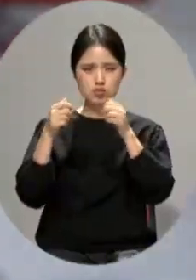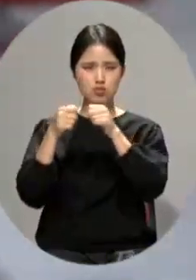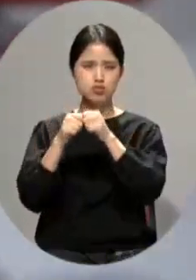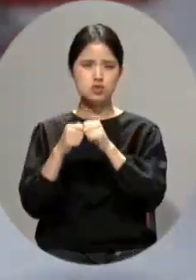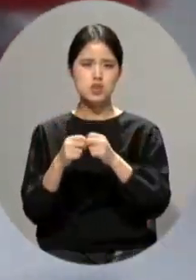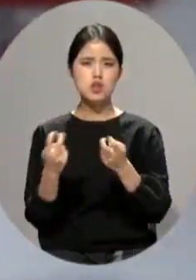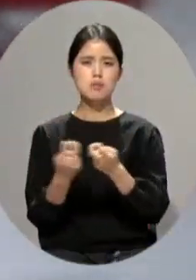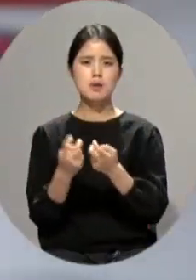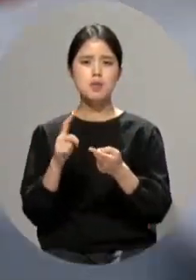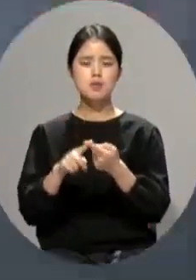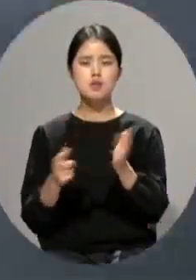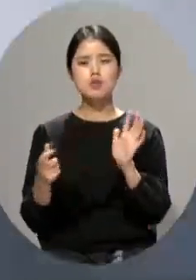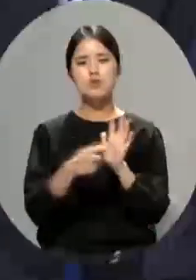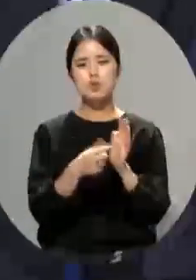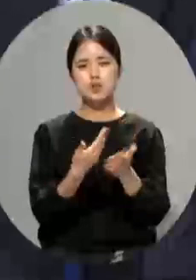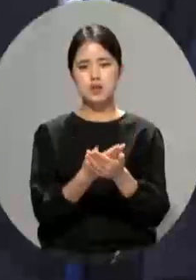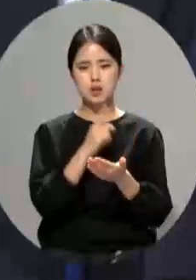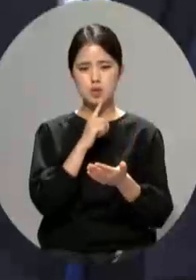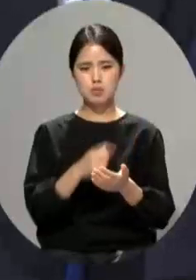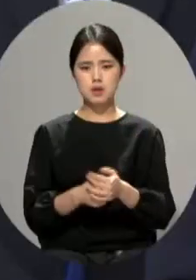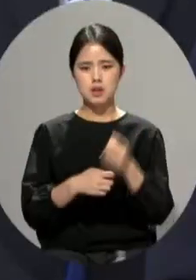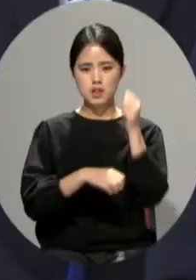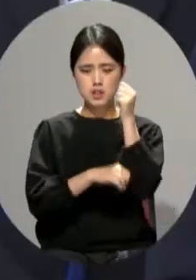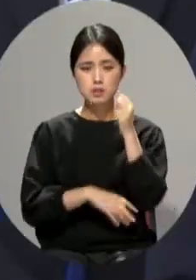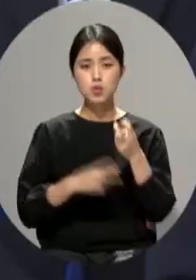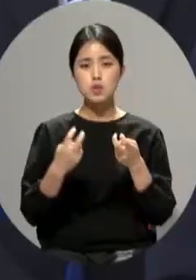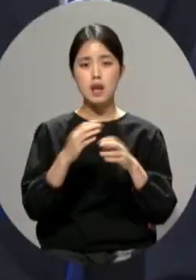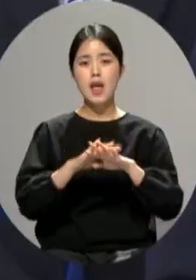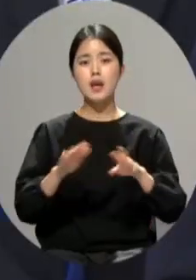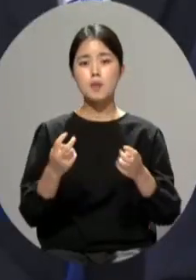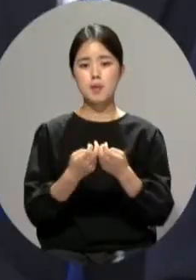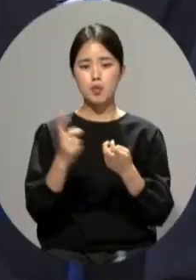명시해 줄 것을 요구했습니다. 근본적으로 해결책은